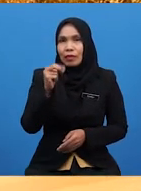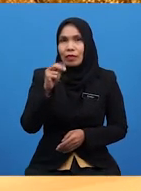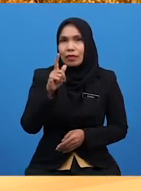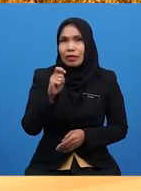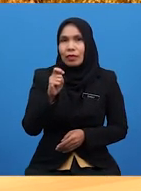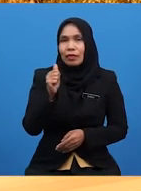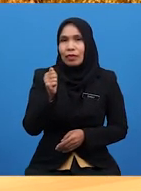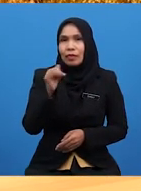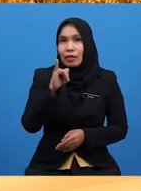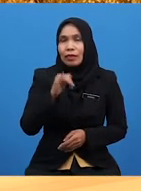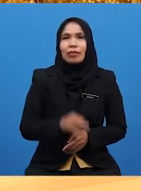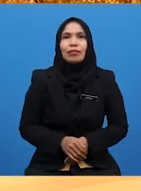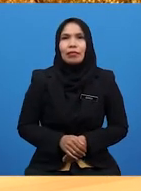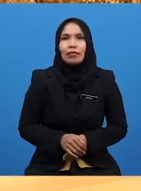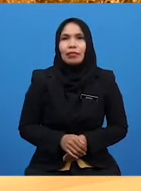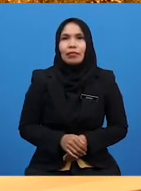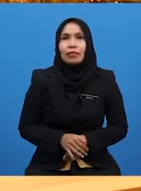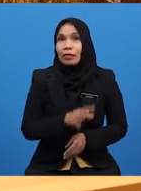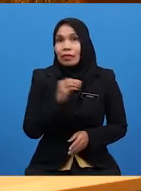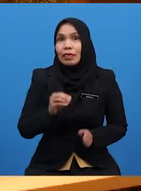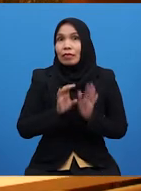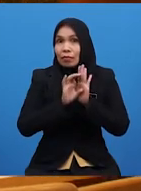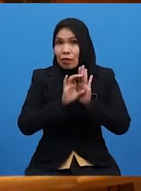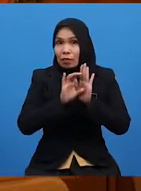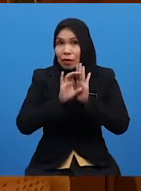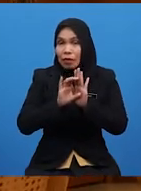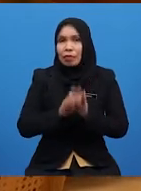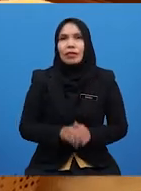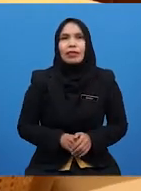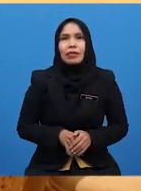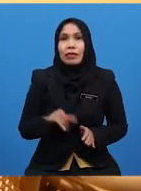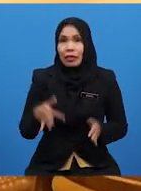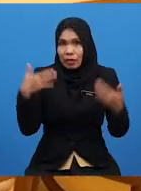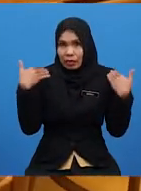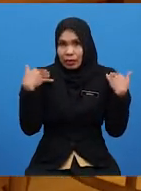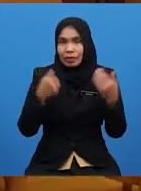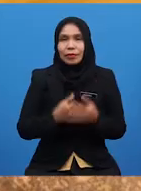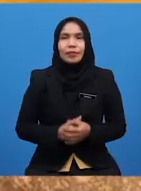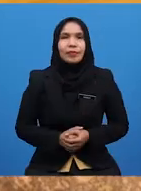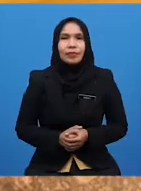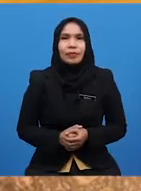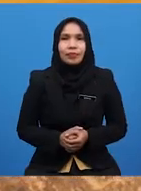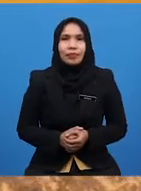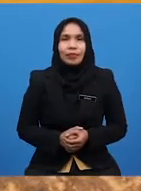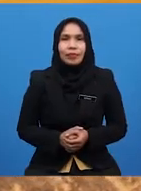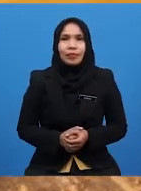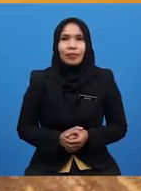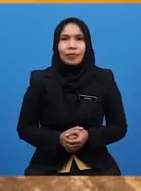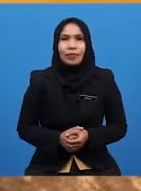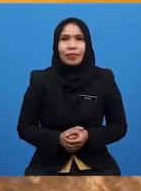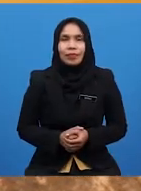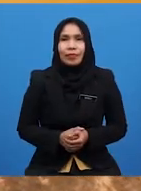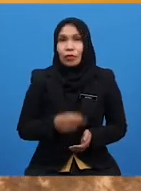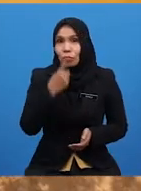dipamerkan yang akhirnya menimbulkan kesan Harmoni untuk pengetahuan